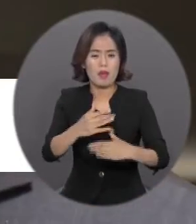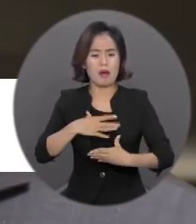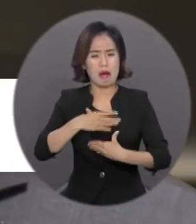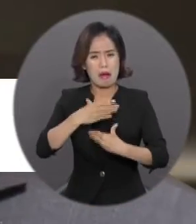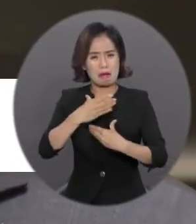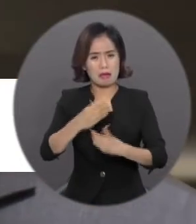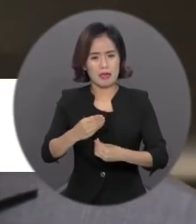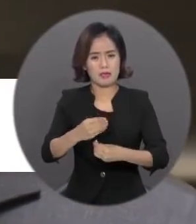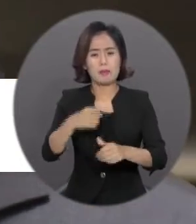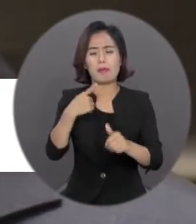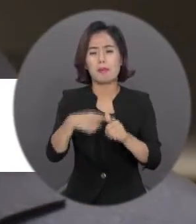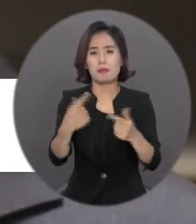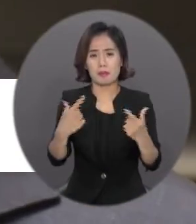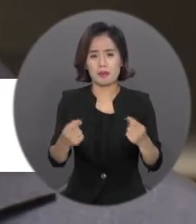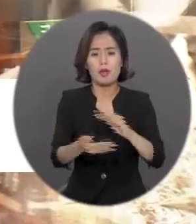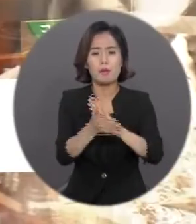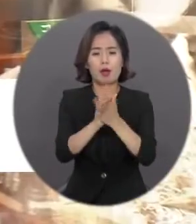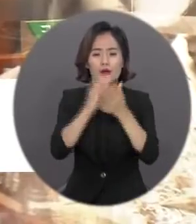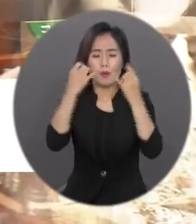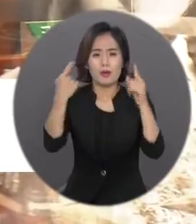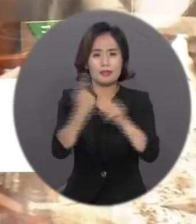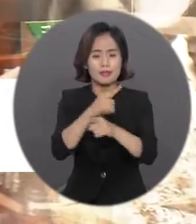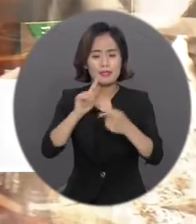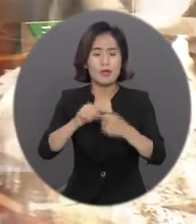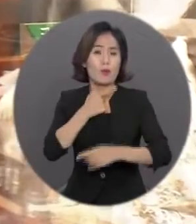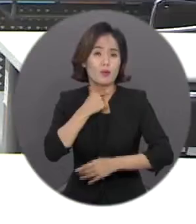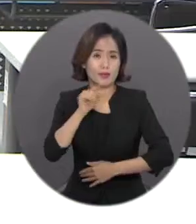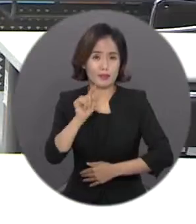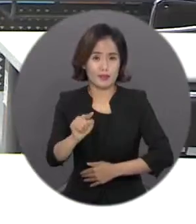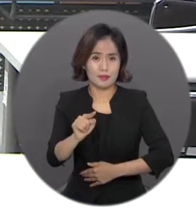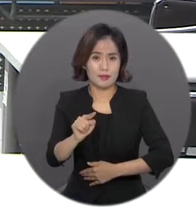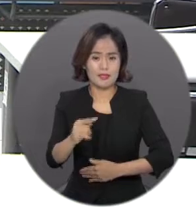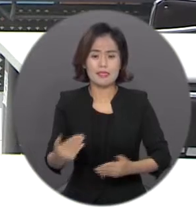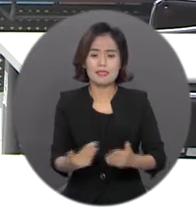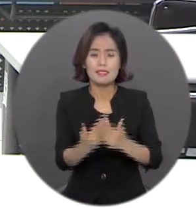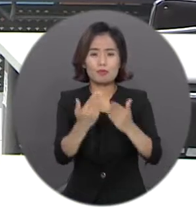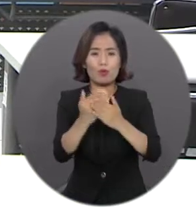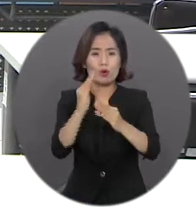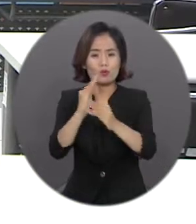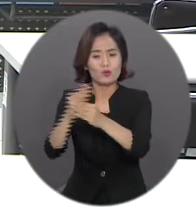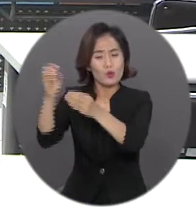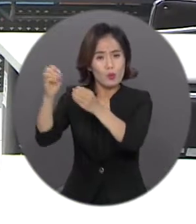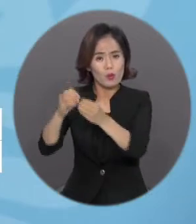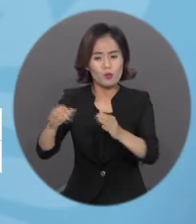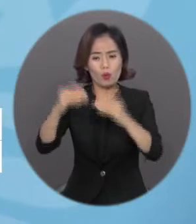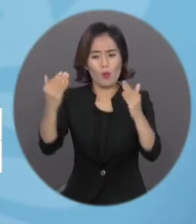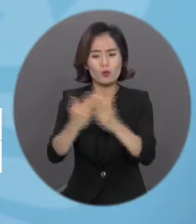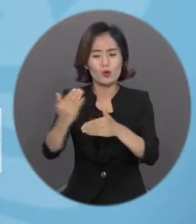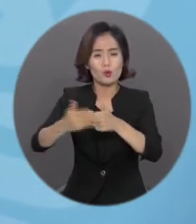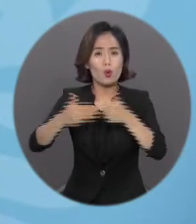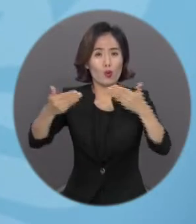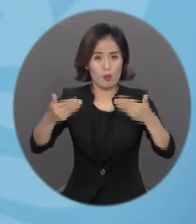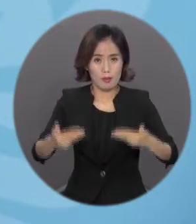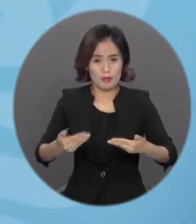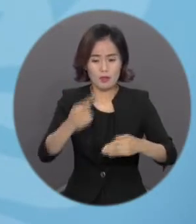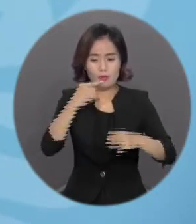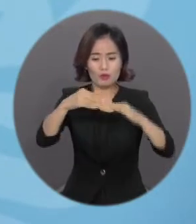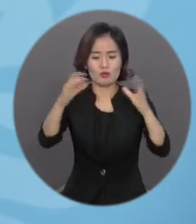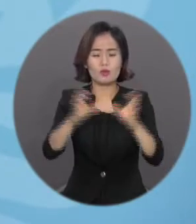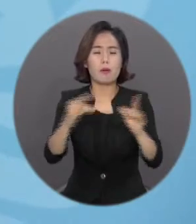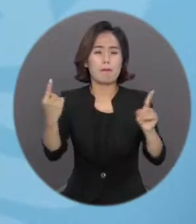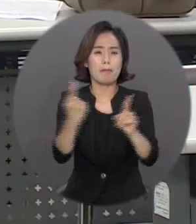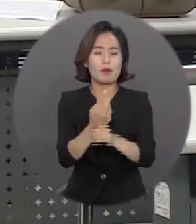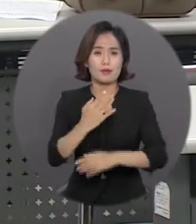대한 비판이자 변화와 혁신에 대한 갈망이라며 진보와 중도 보수 모두에게 지지를 받는 민주당으로